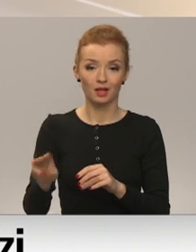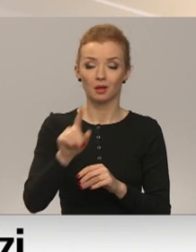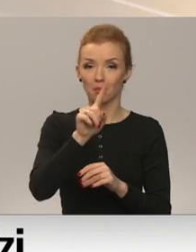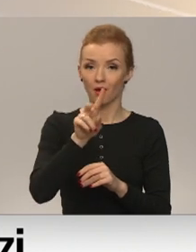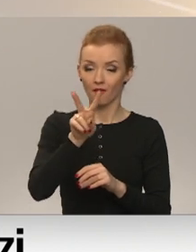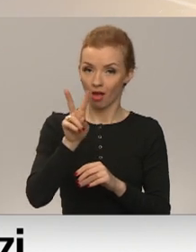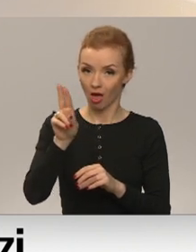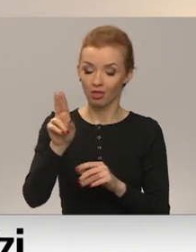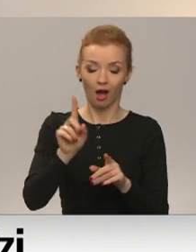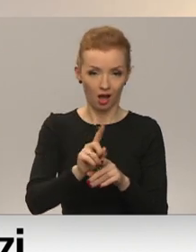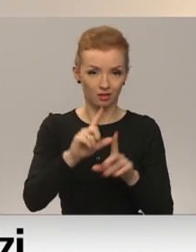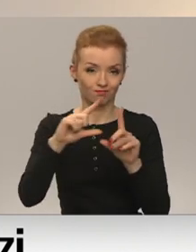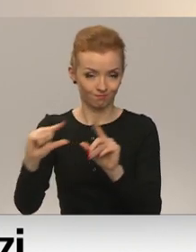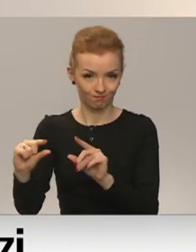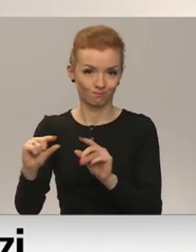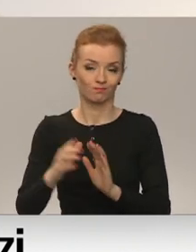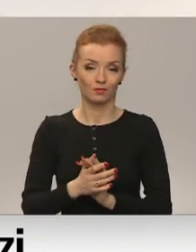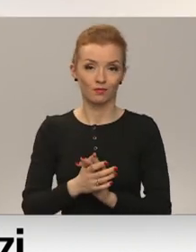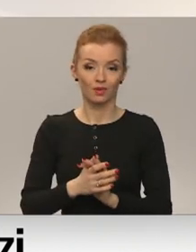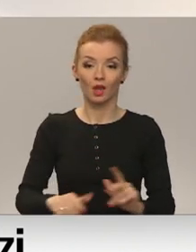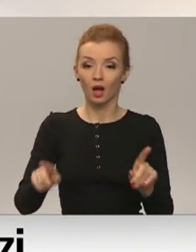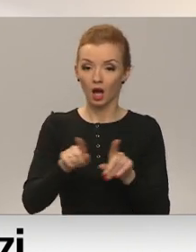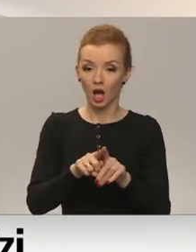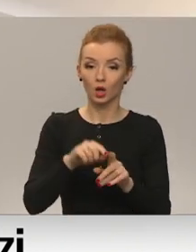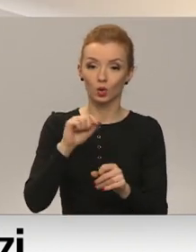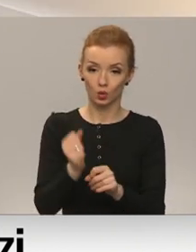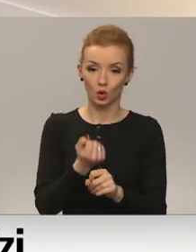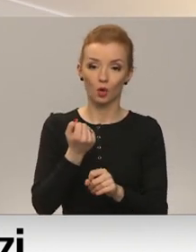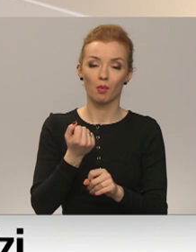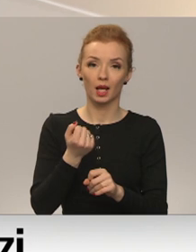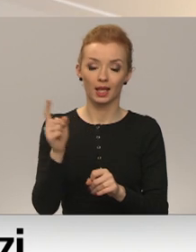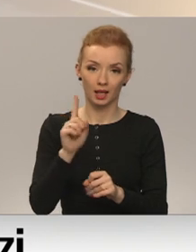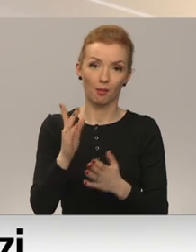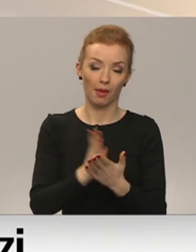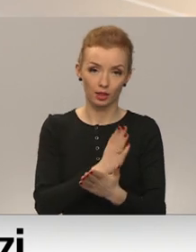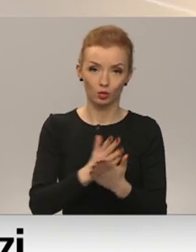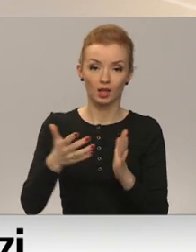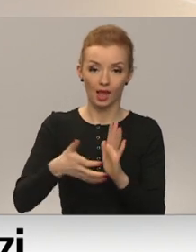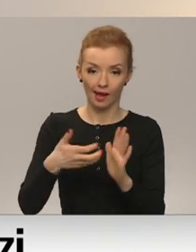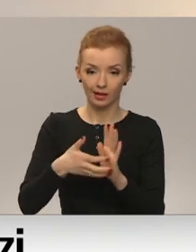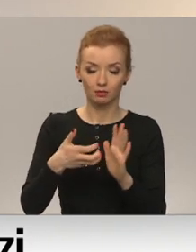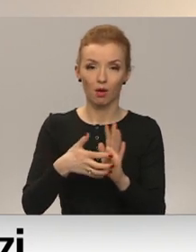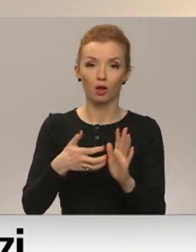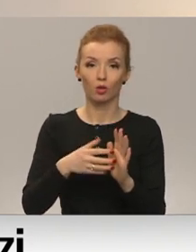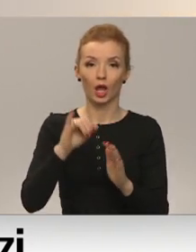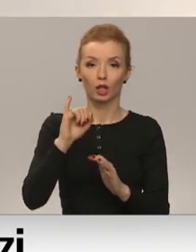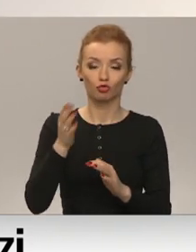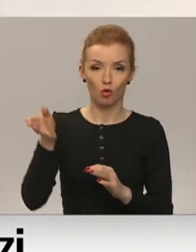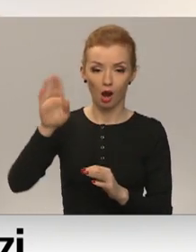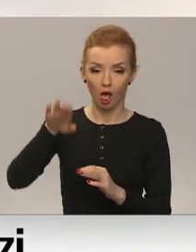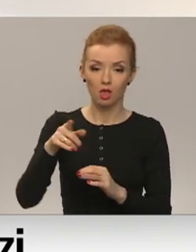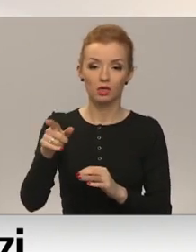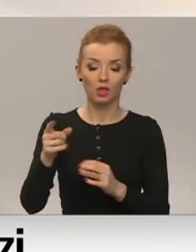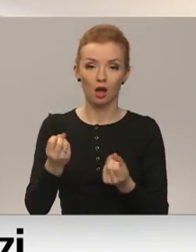PVN samazināšana un arī tomēr, manuprāt, ir beidzot jāizmanto Inčukalna